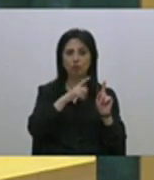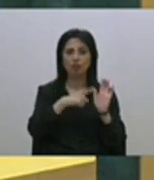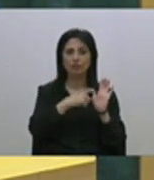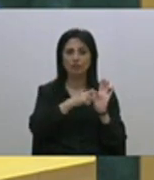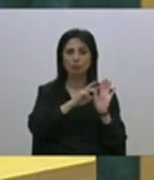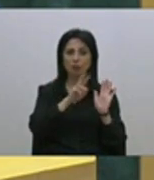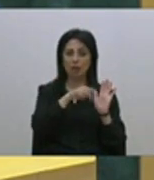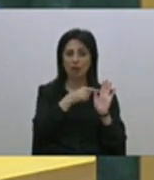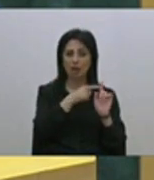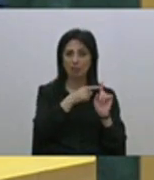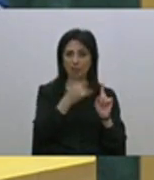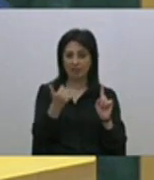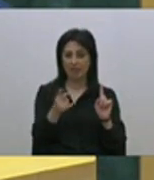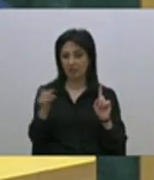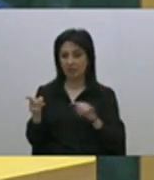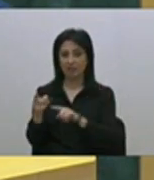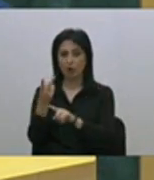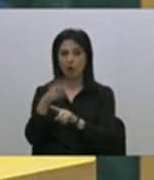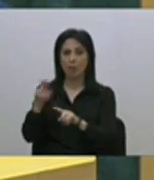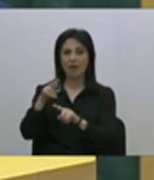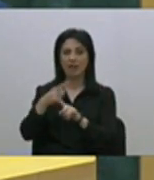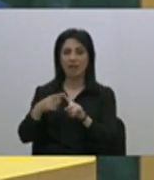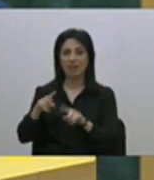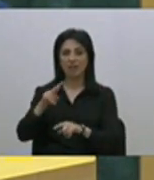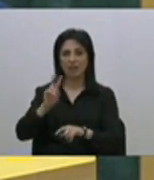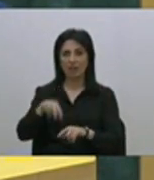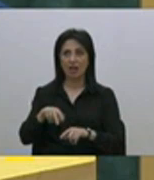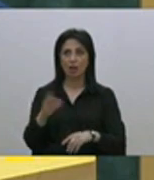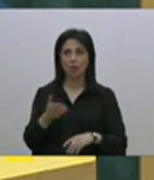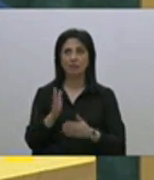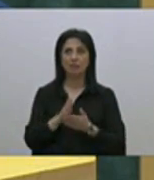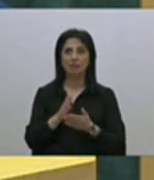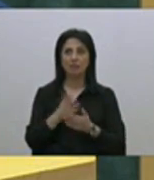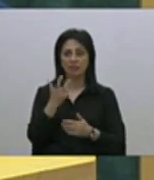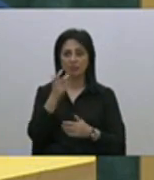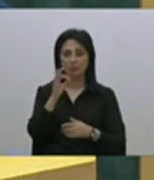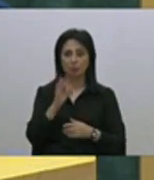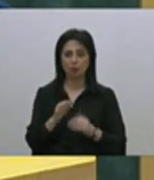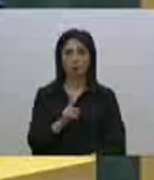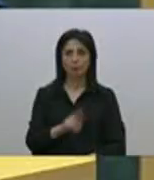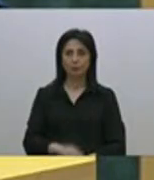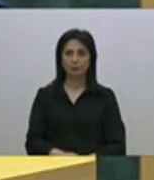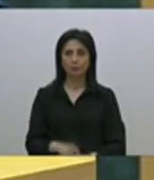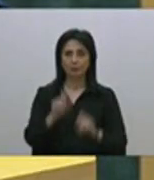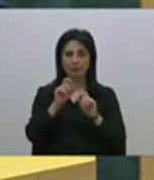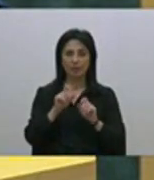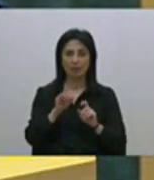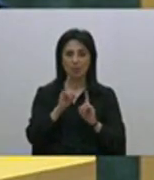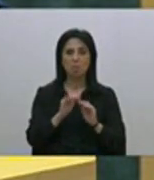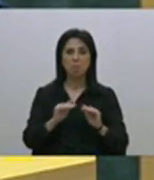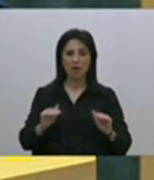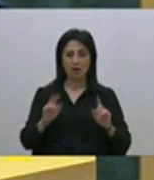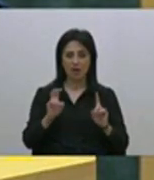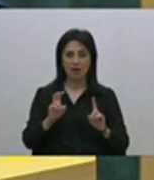700 მილიონი ლარი. დღეს გახლავთ 2 მილიარდი ნახევარი ლარი, რომელიც არის 300%-იანი ზრდა სკოლამდელი